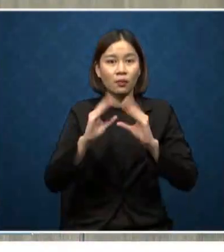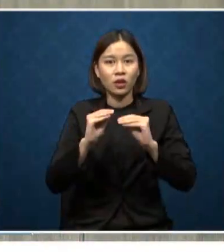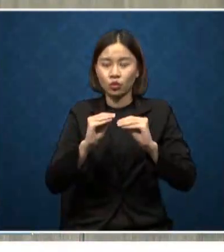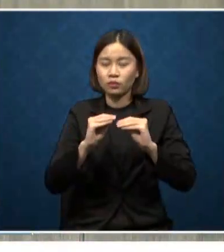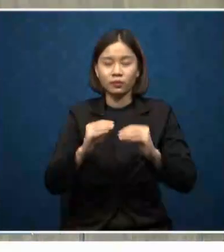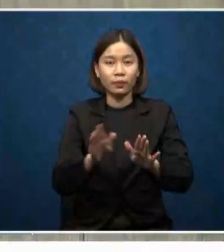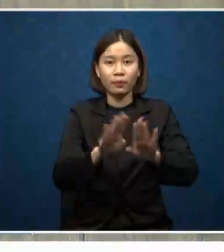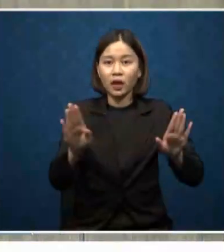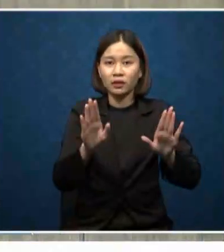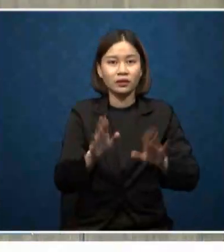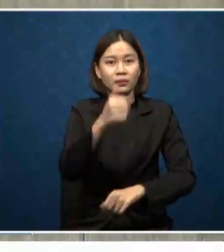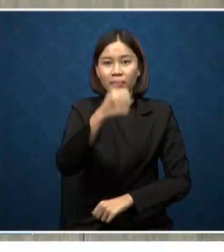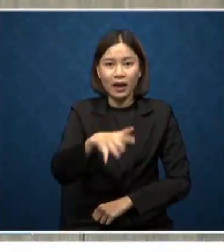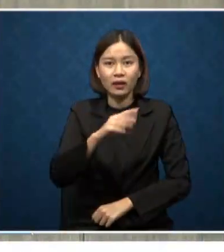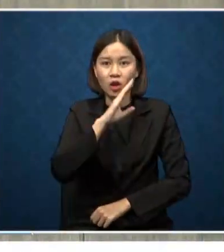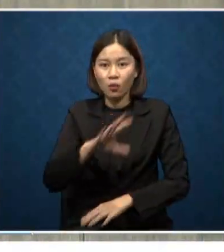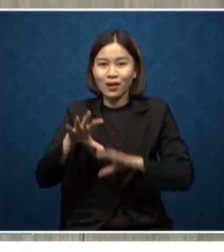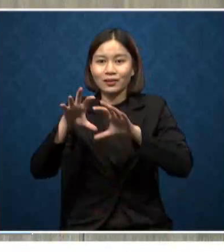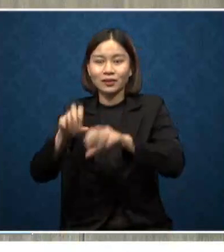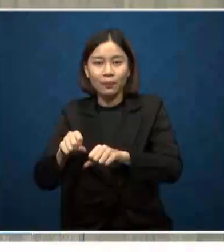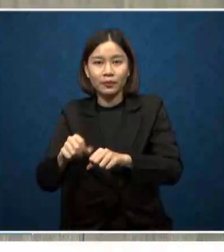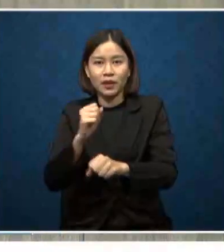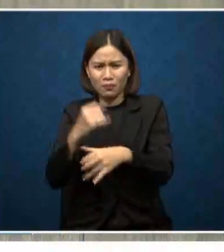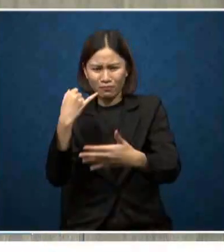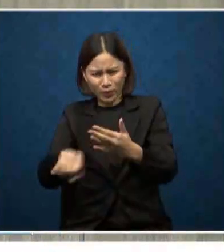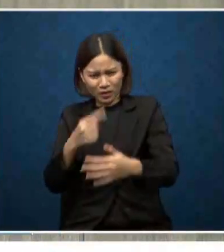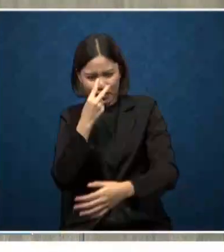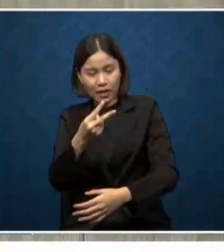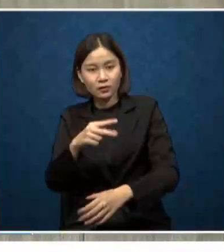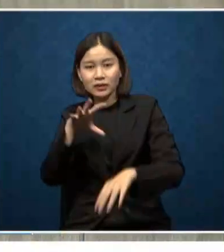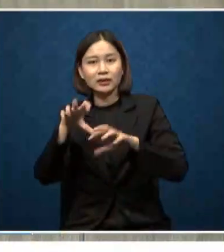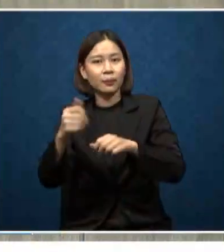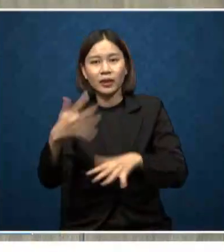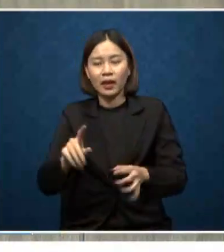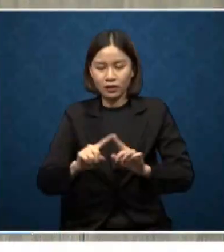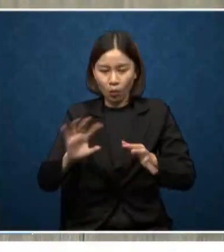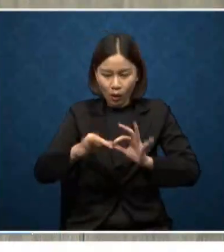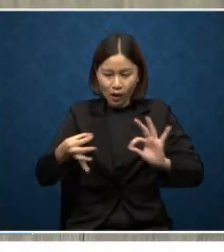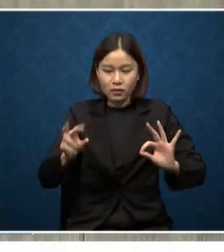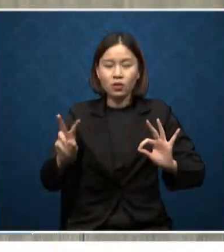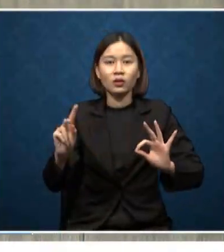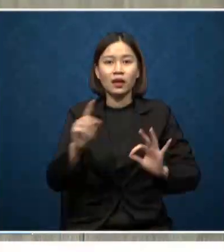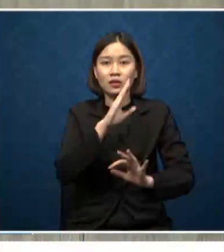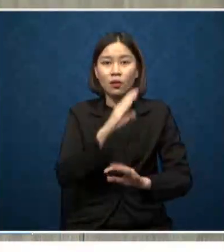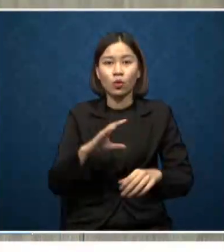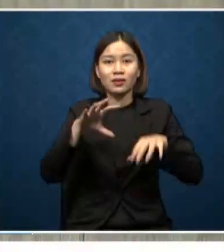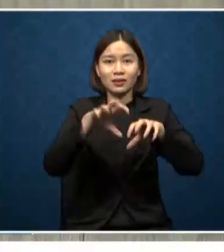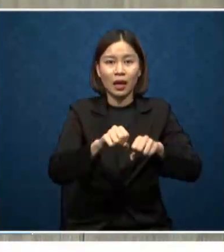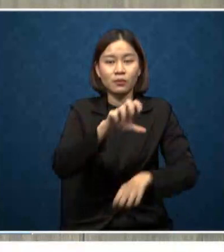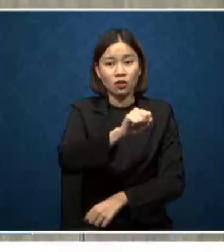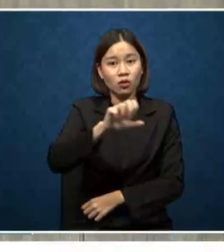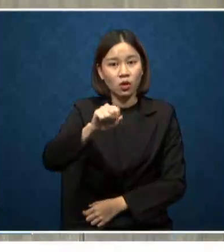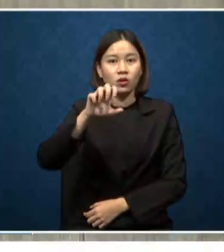ได้หรือเป็นการจับในขณะกระทำความผิดซึ่งในวรรค 2มันต่อมาอีกว่าในขณะที่จับสสหรือ